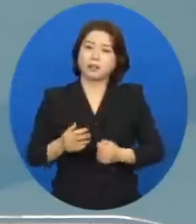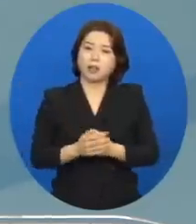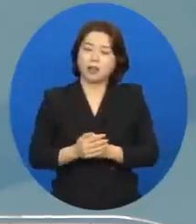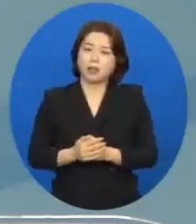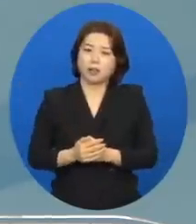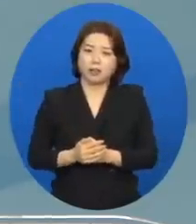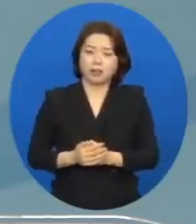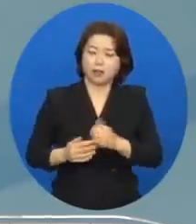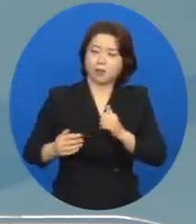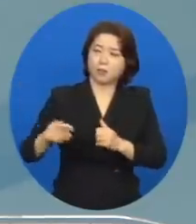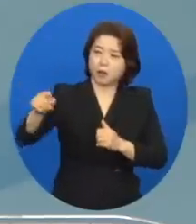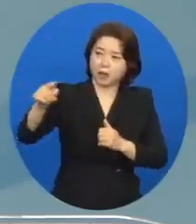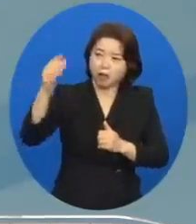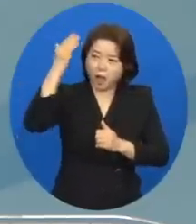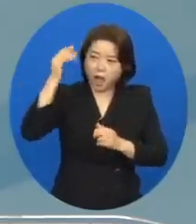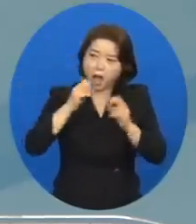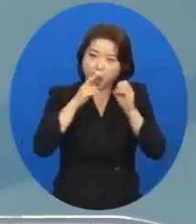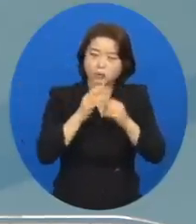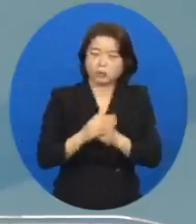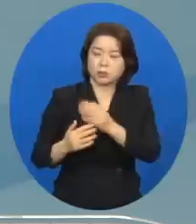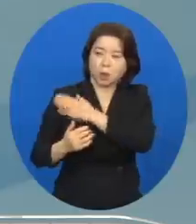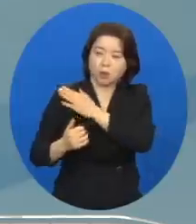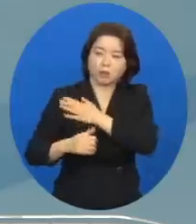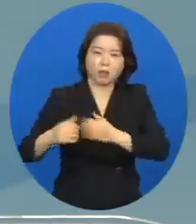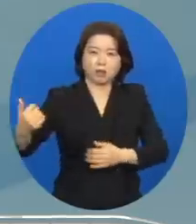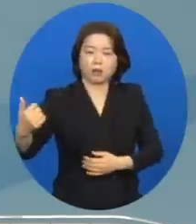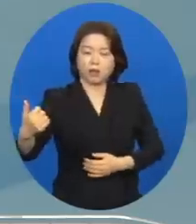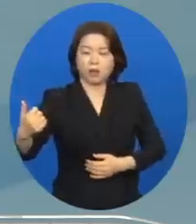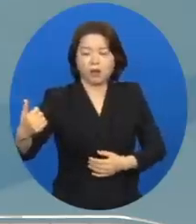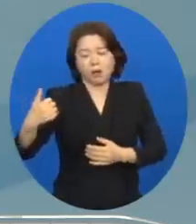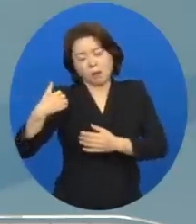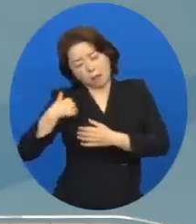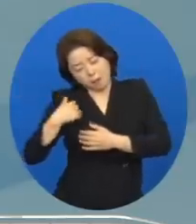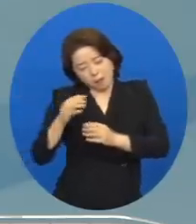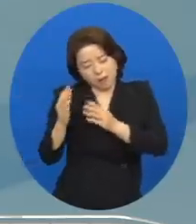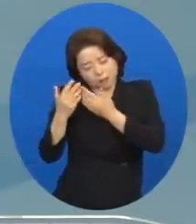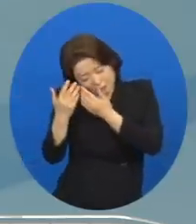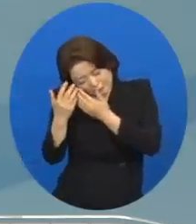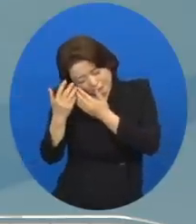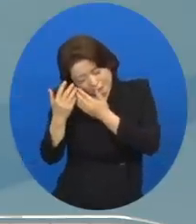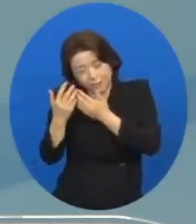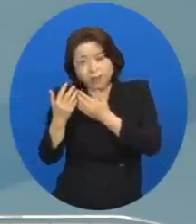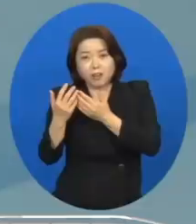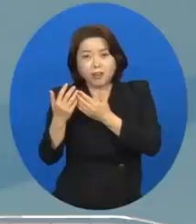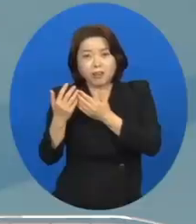이 한국 선교사님 어깨에 거기에 그냥 얼굴을 파묻고,